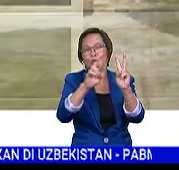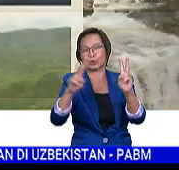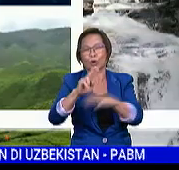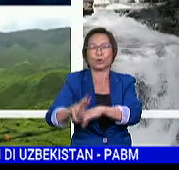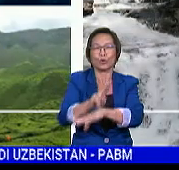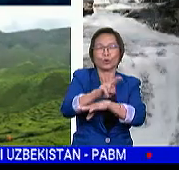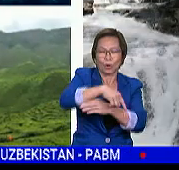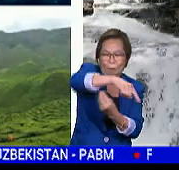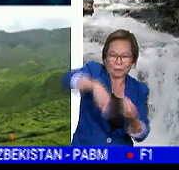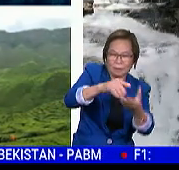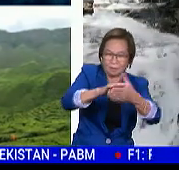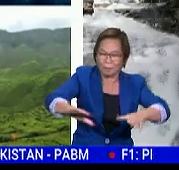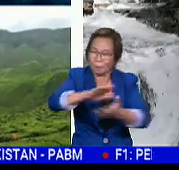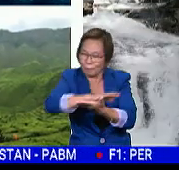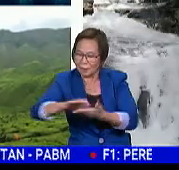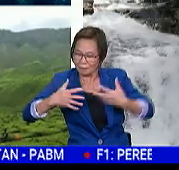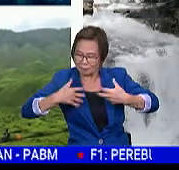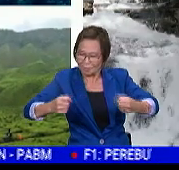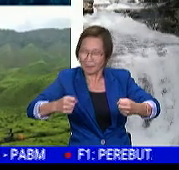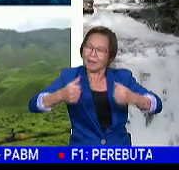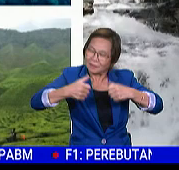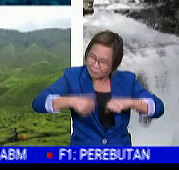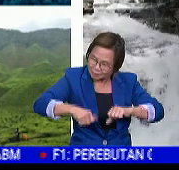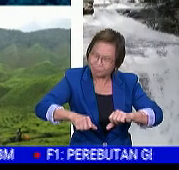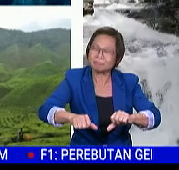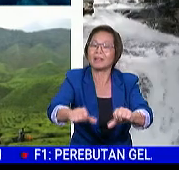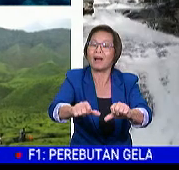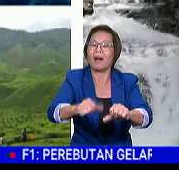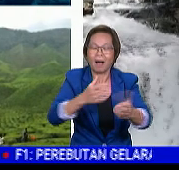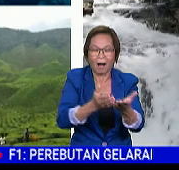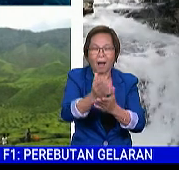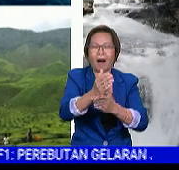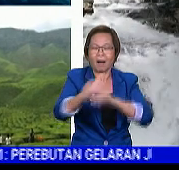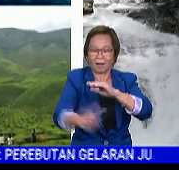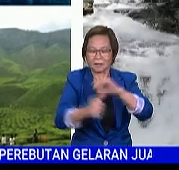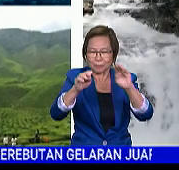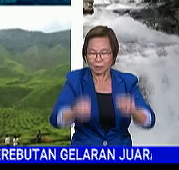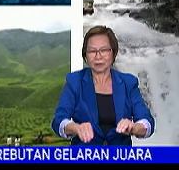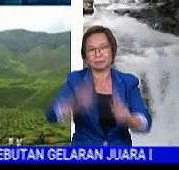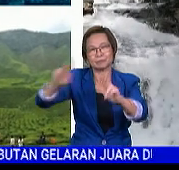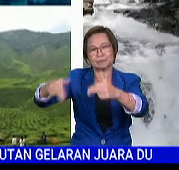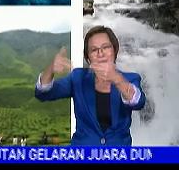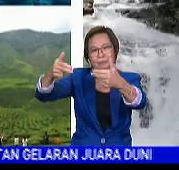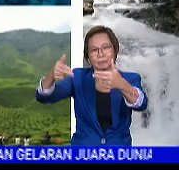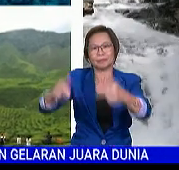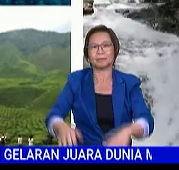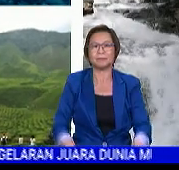kepada persekitaran selamat, bersih, sihat dan lestari sebagai hak asasi manusia secara maya.